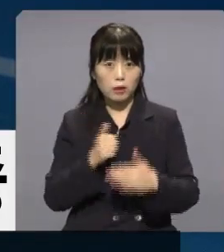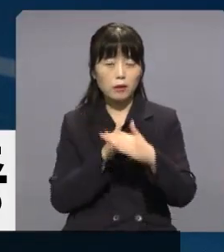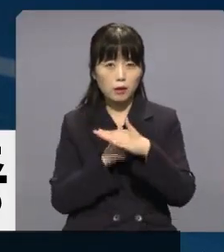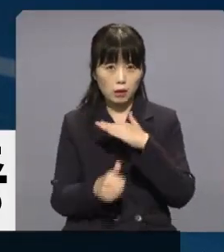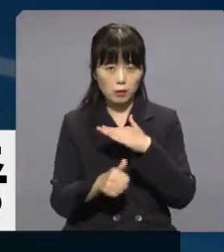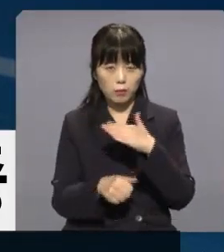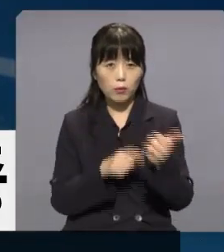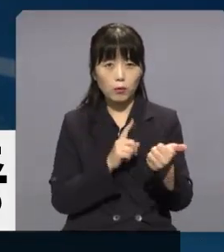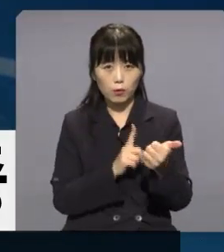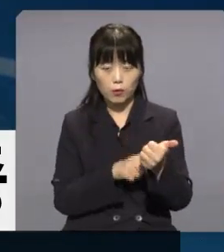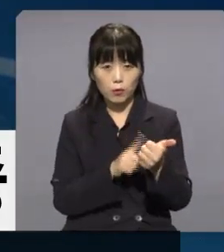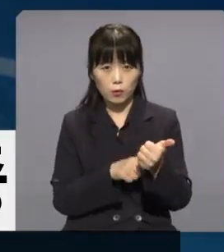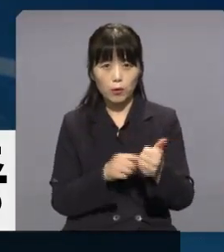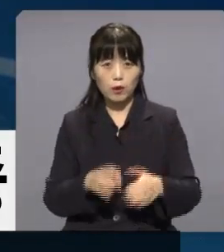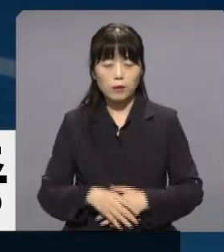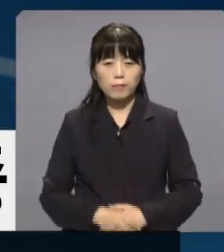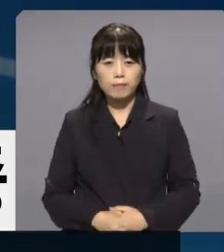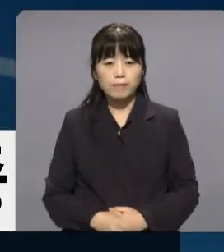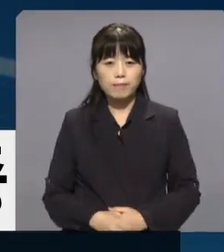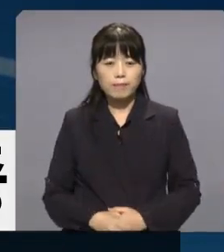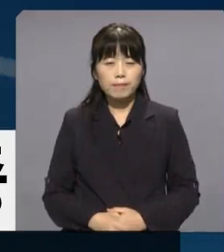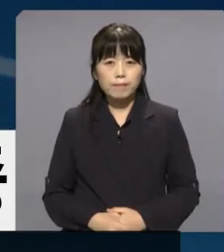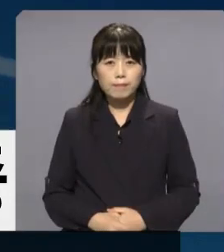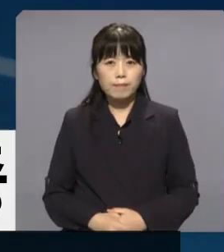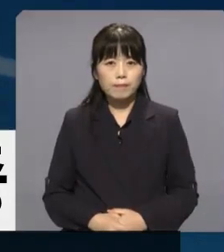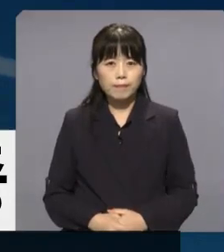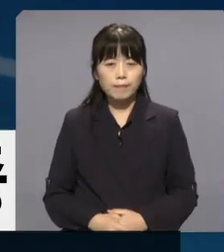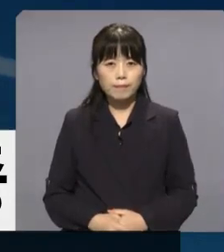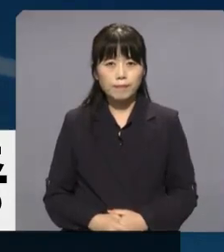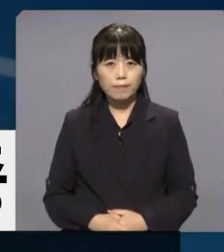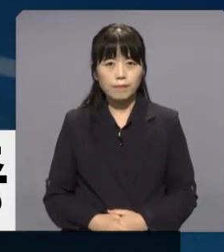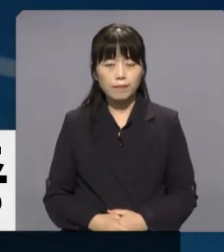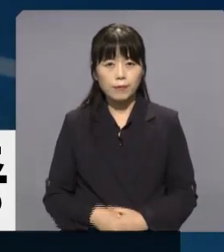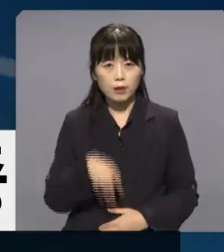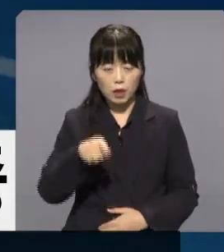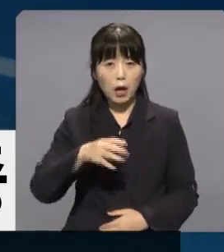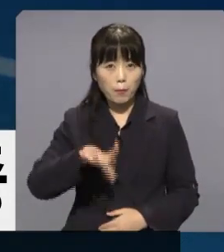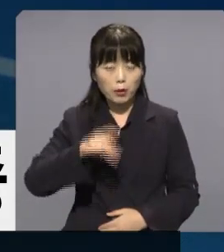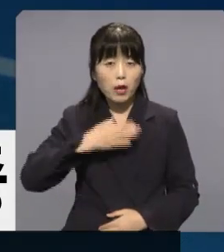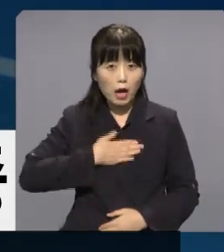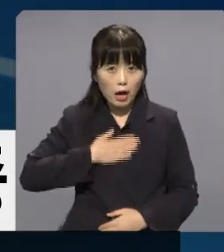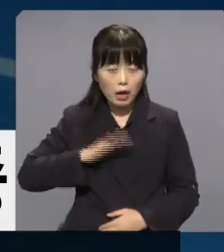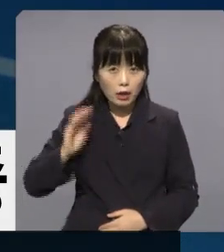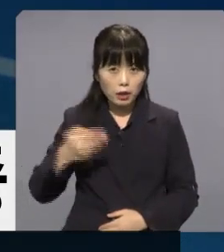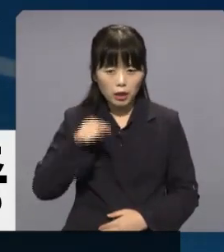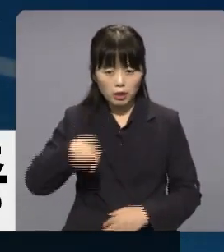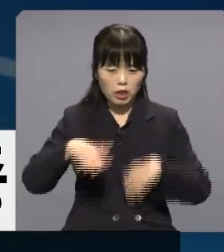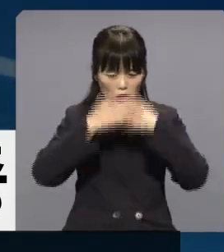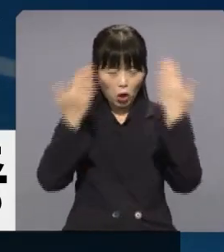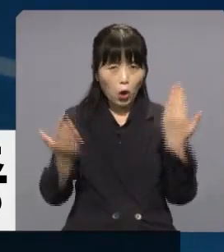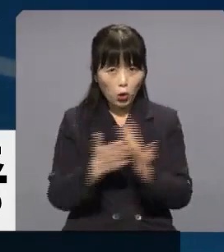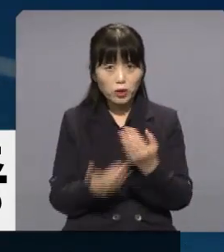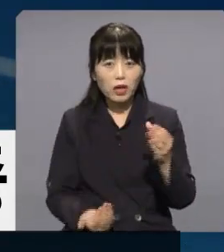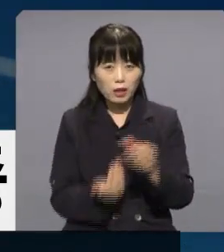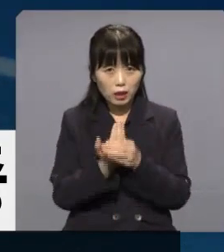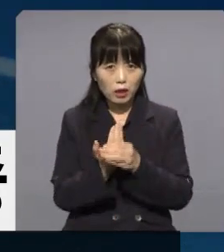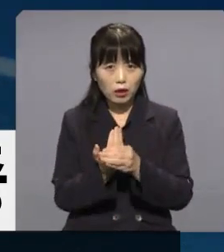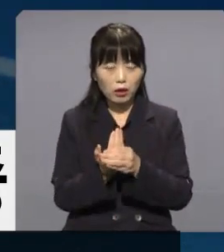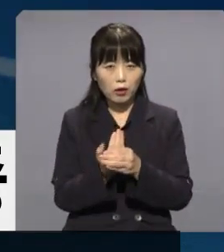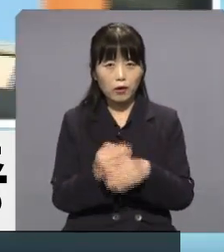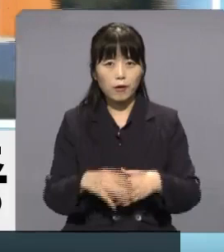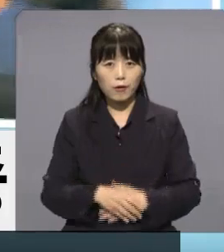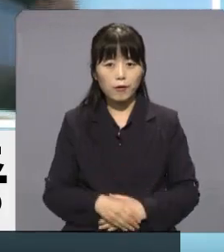뭐 죄는 지은 대로 라고 부르는데 예 이걸 문제 아셔야 됩니다 2분 전체 4건 그 예컨데